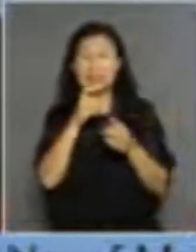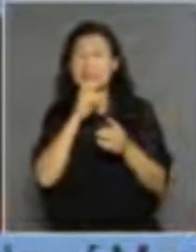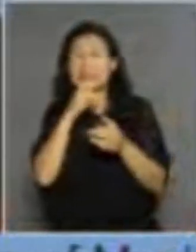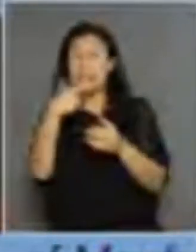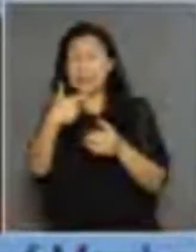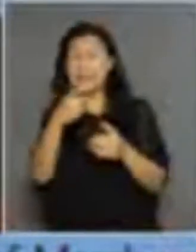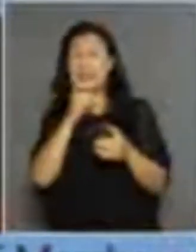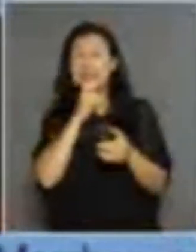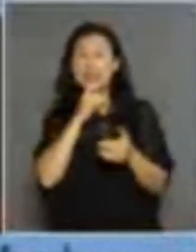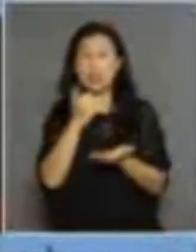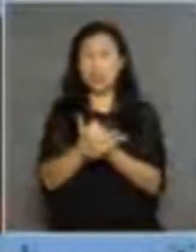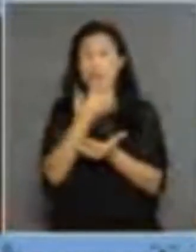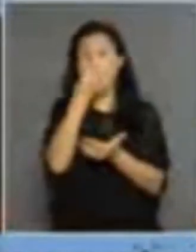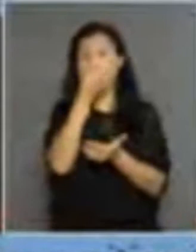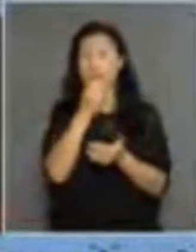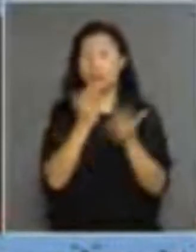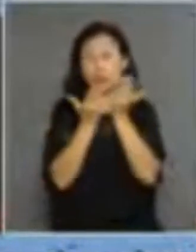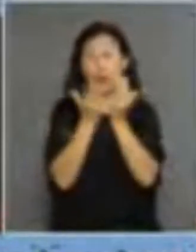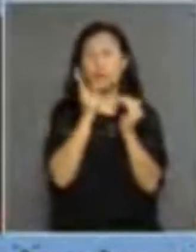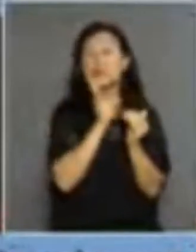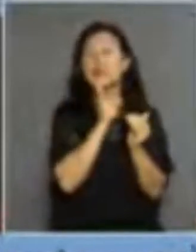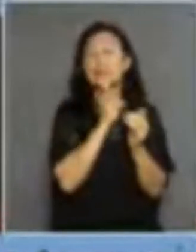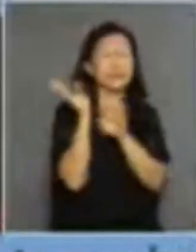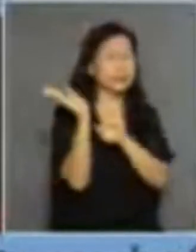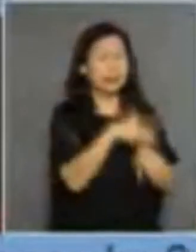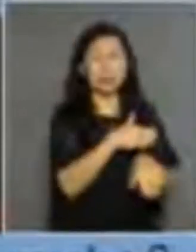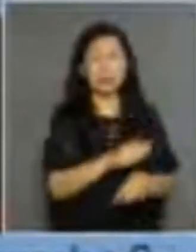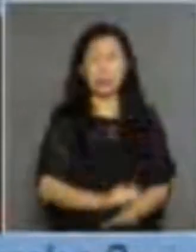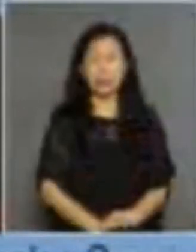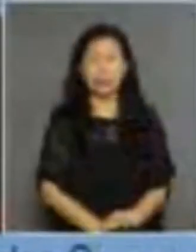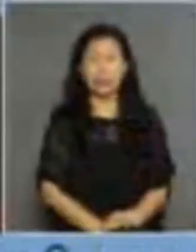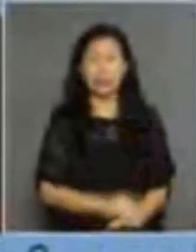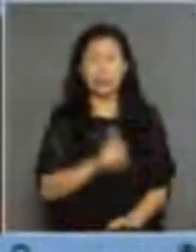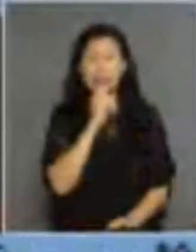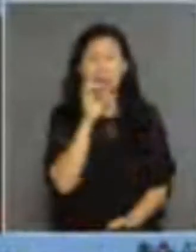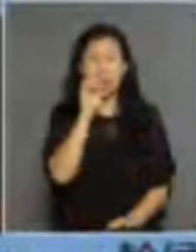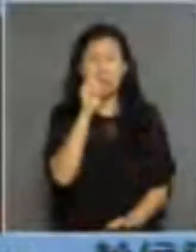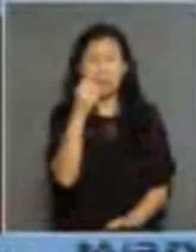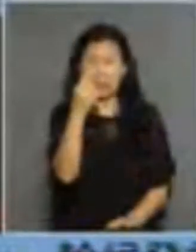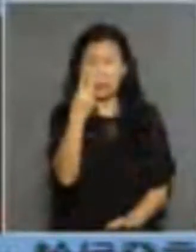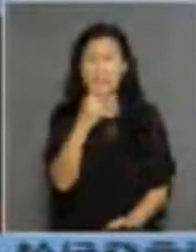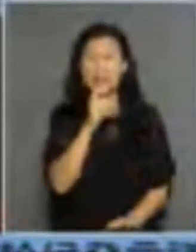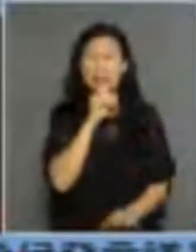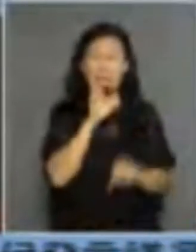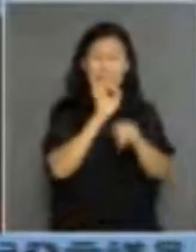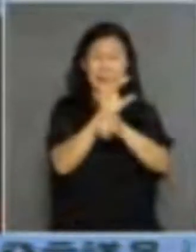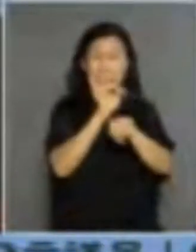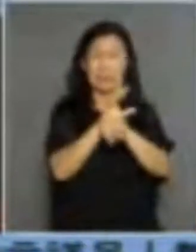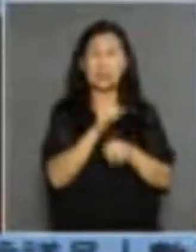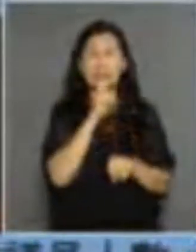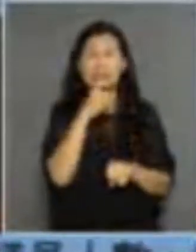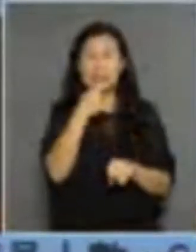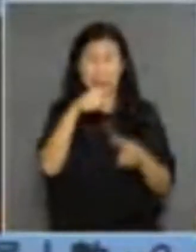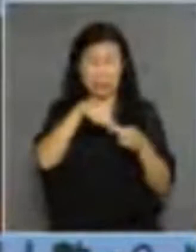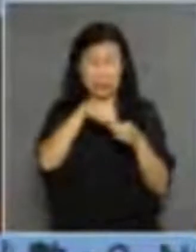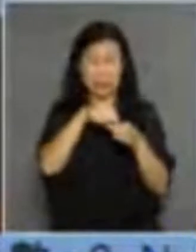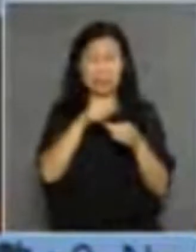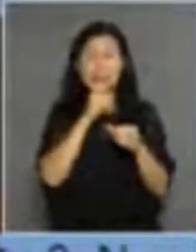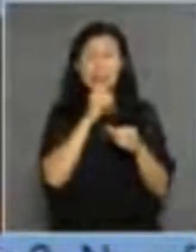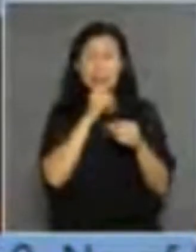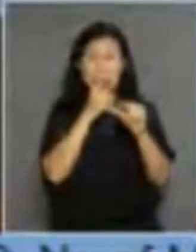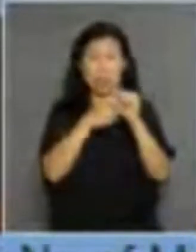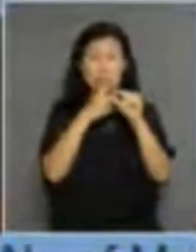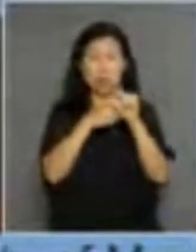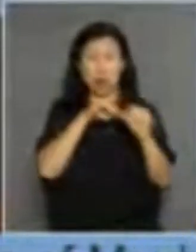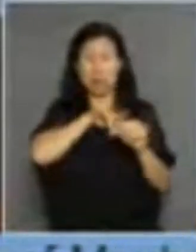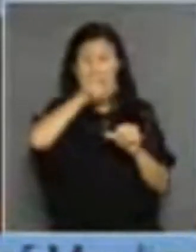啦，係咪啊？我講過好多次啦，一早啊，如果有錢啲嘅就中學都走咗